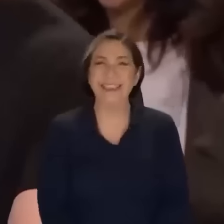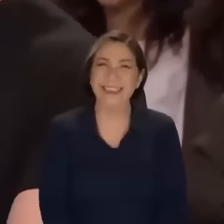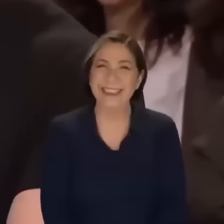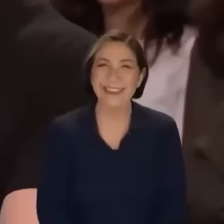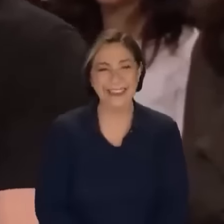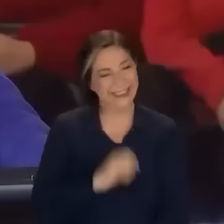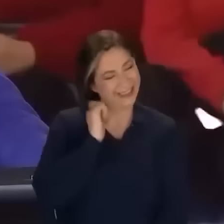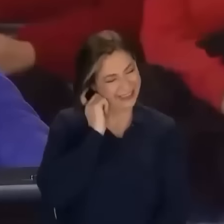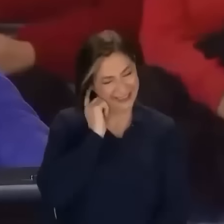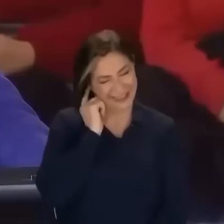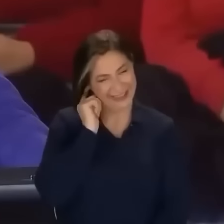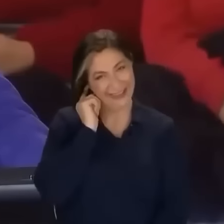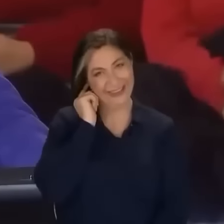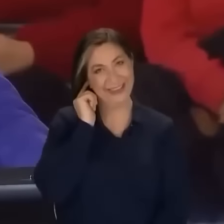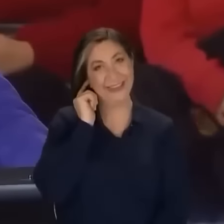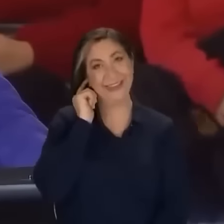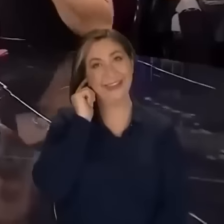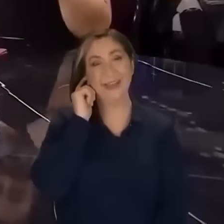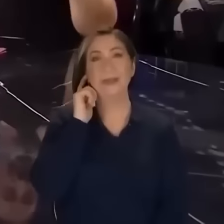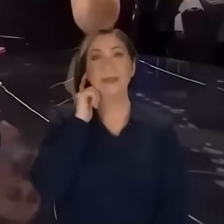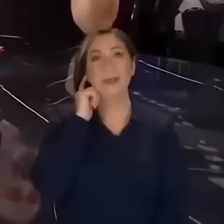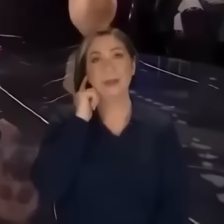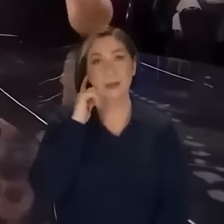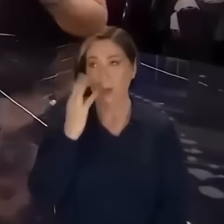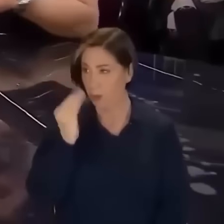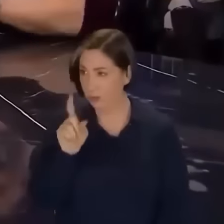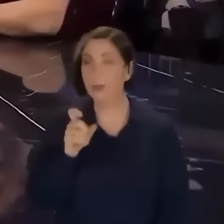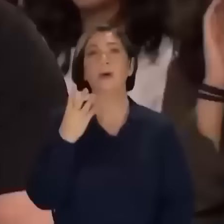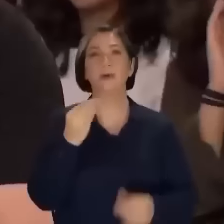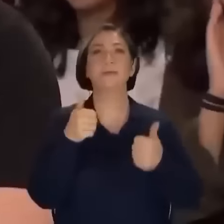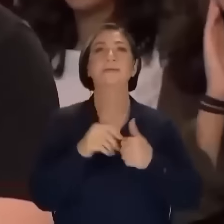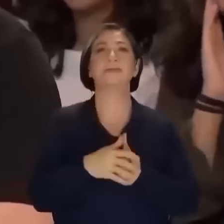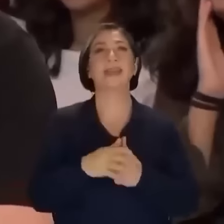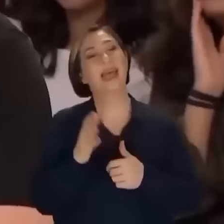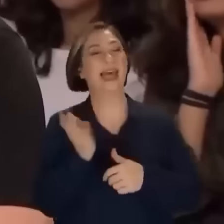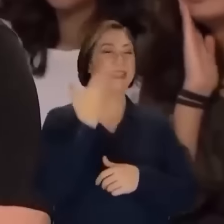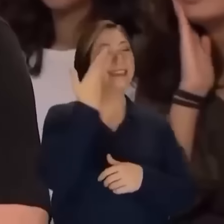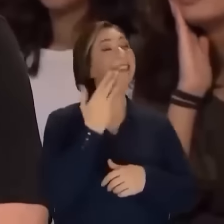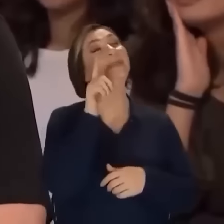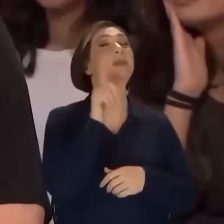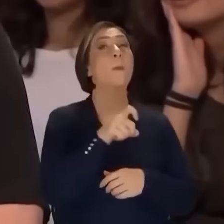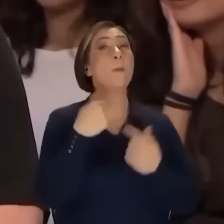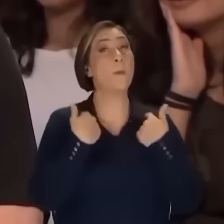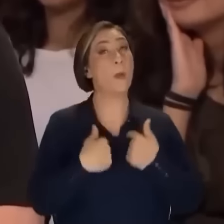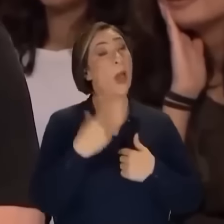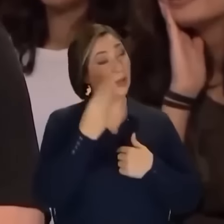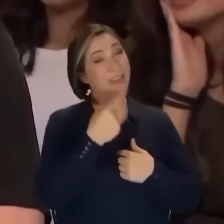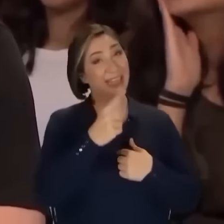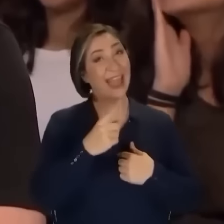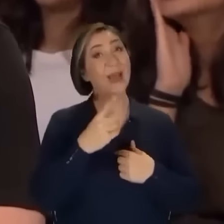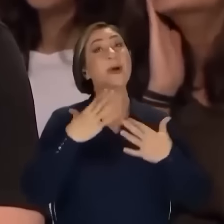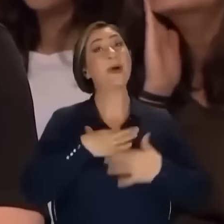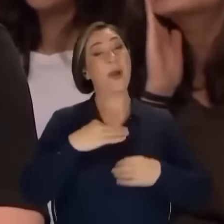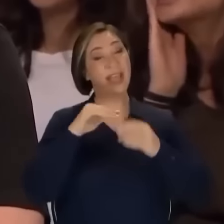kaldırıldı Ay Allah'ım Ya Rabbim öyle oldu mu böyle Hadi seyircimiz soralım böyle oldu diyenler